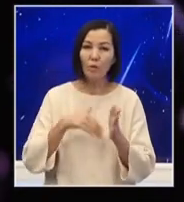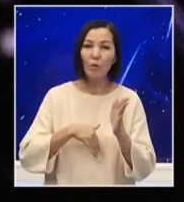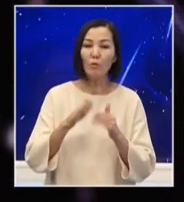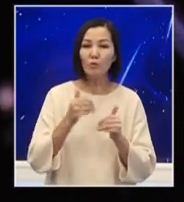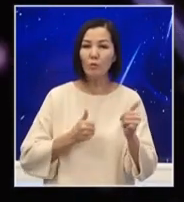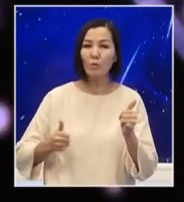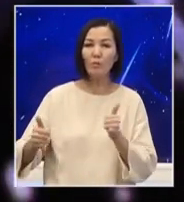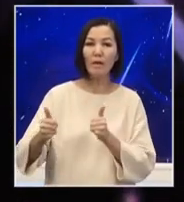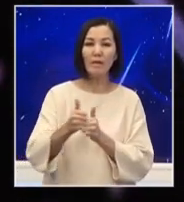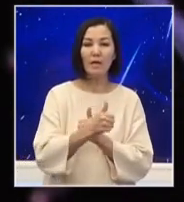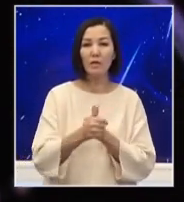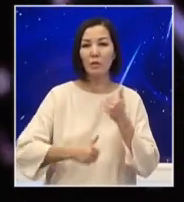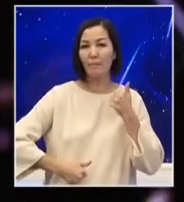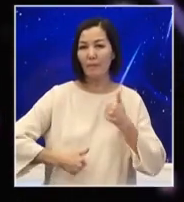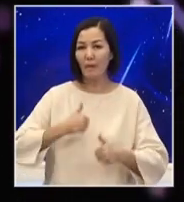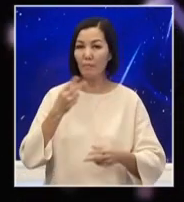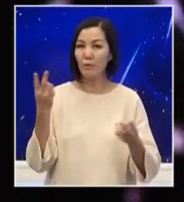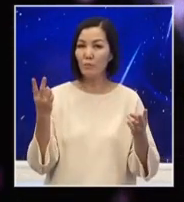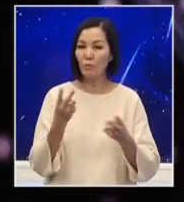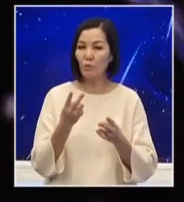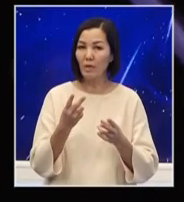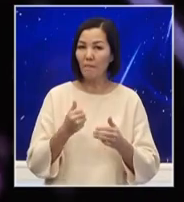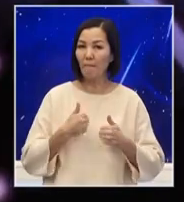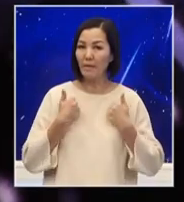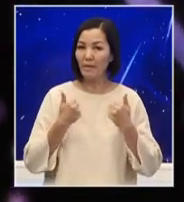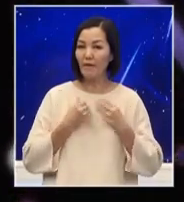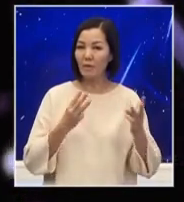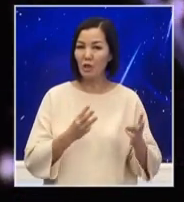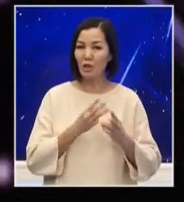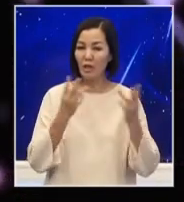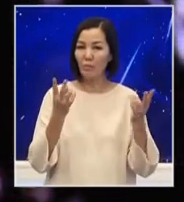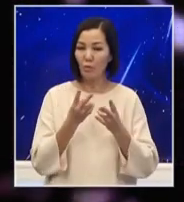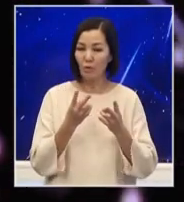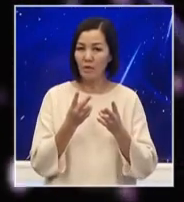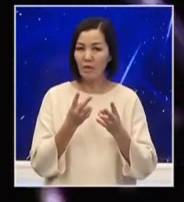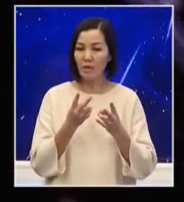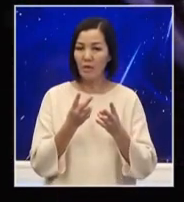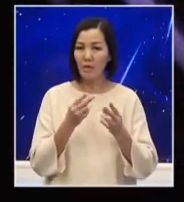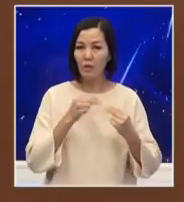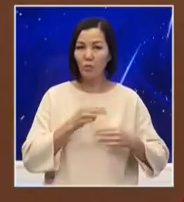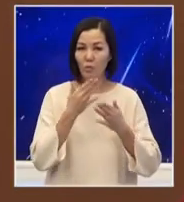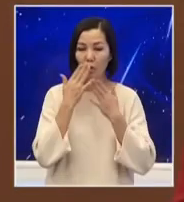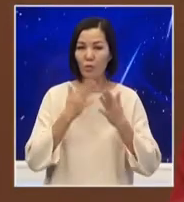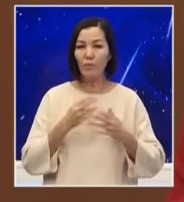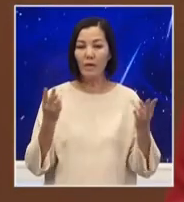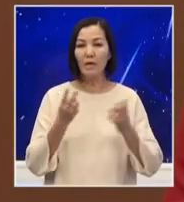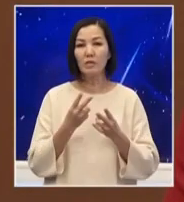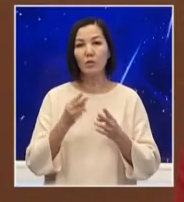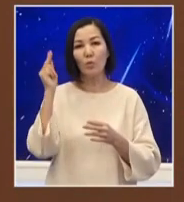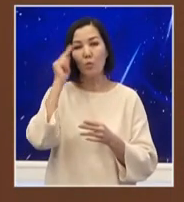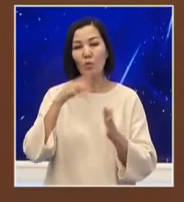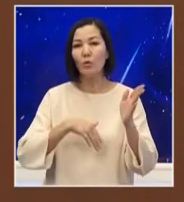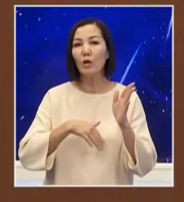полугодия цель должна быть, мотивация должна быть и самое главное трудолюбие. Оқуда озат,